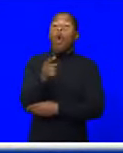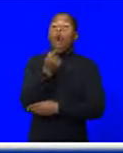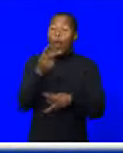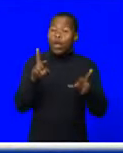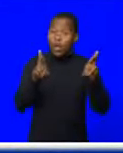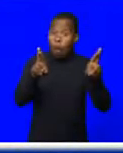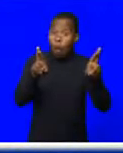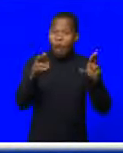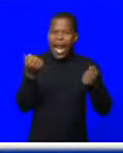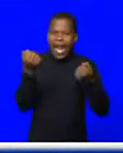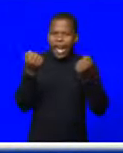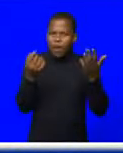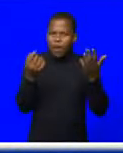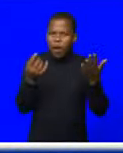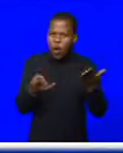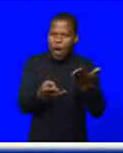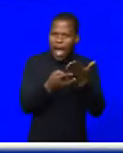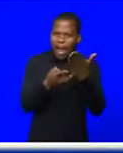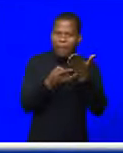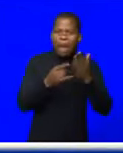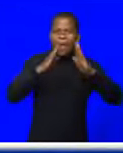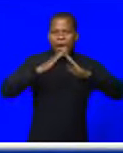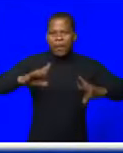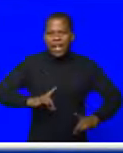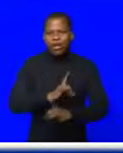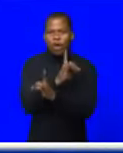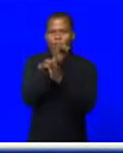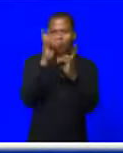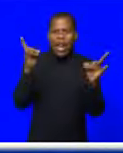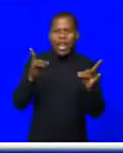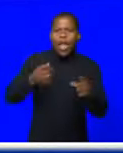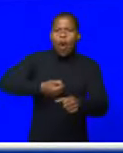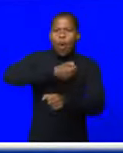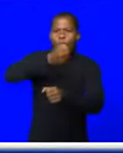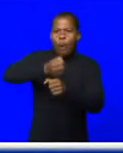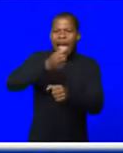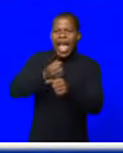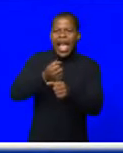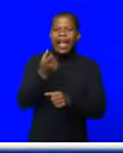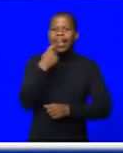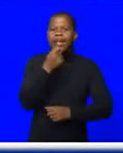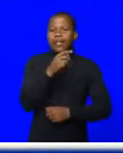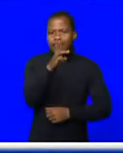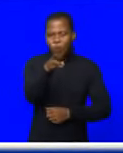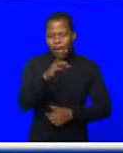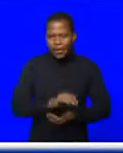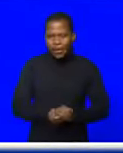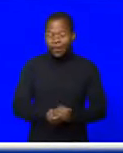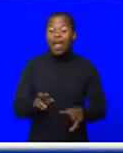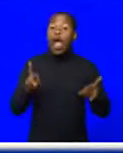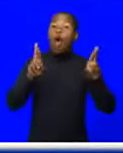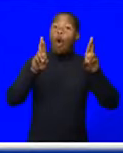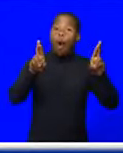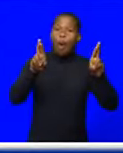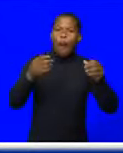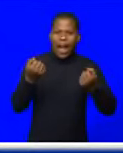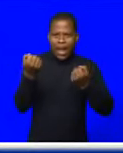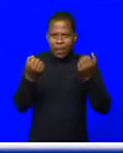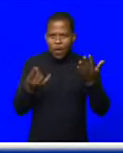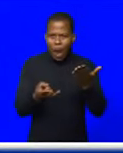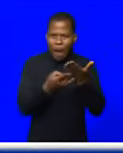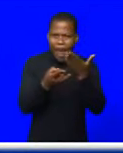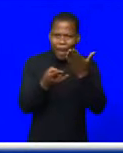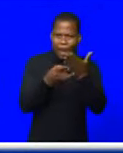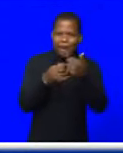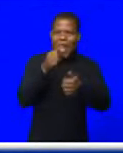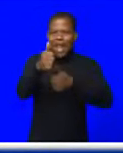moto tetawenti umsebenzi welitiko letempilo ube melula. Lesethemba ukuthi titaba sita bakhone kusebenza kahle basenda